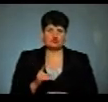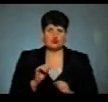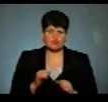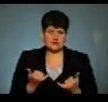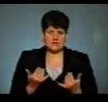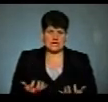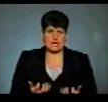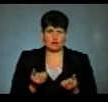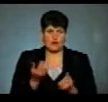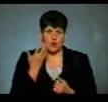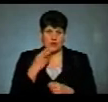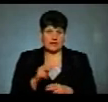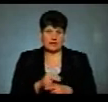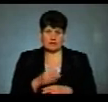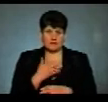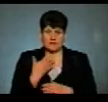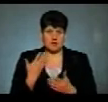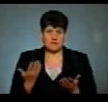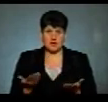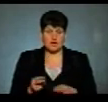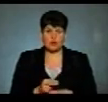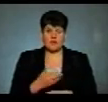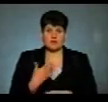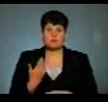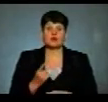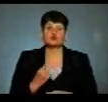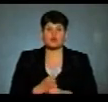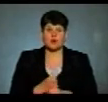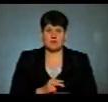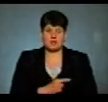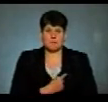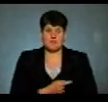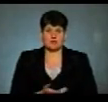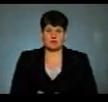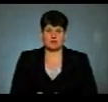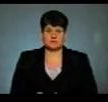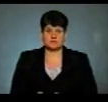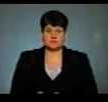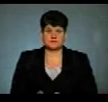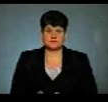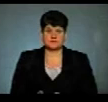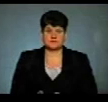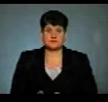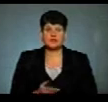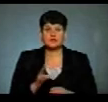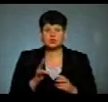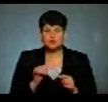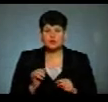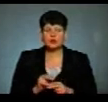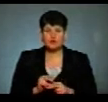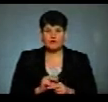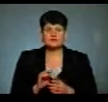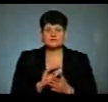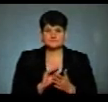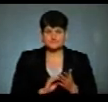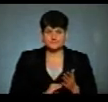рятувати, коли ліків немає і якогось лікування немає, що роблять медики, як лікують? Ну, алгоритм лікування також